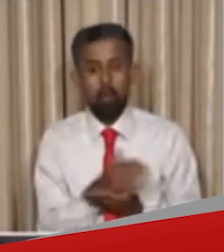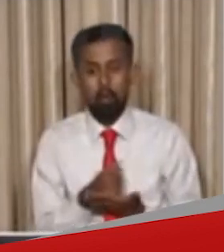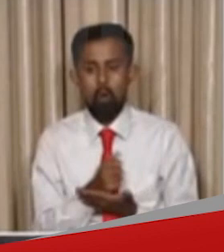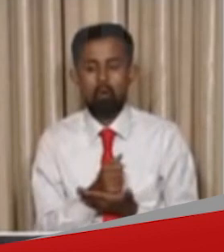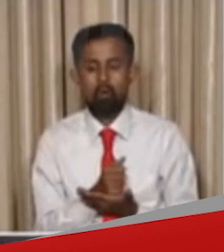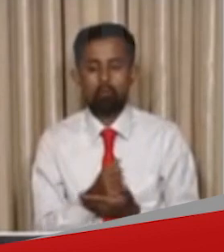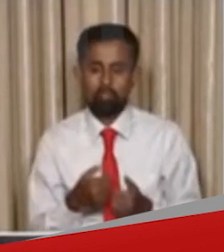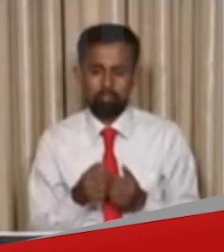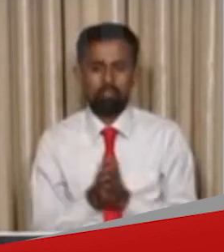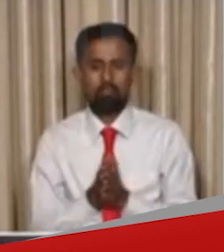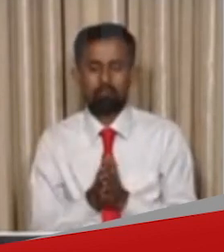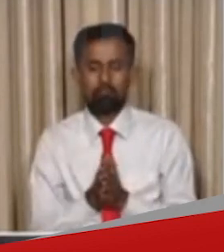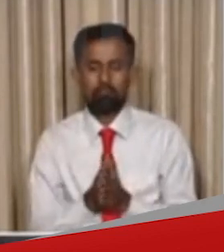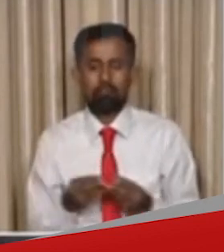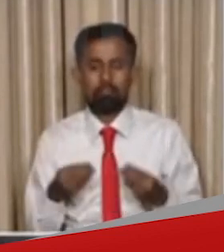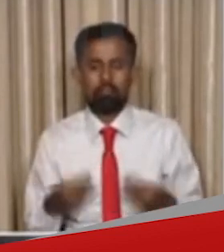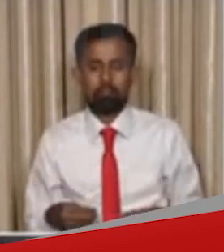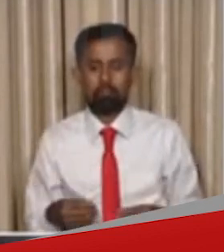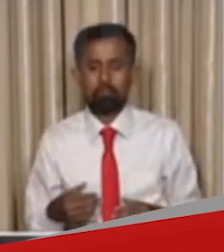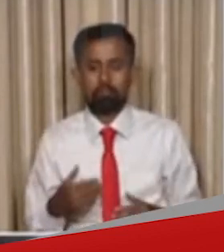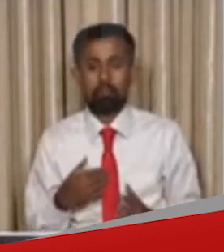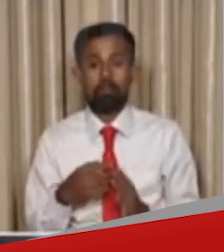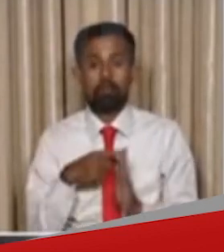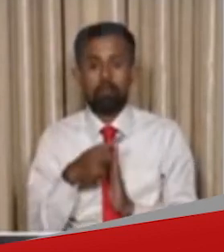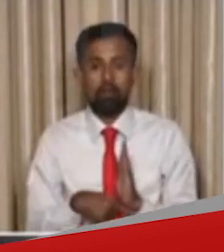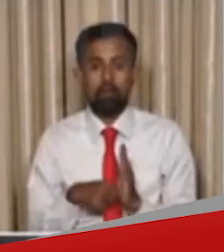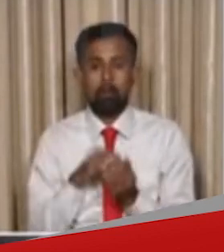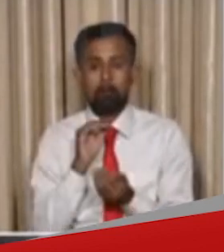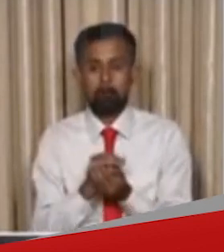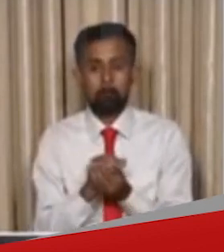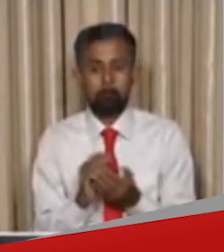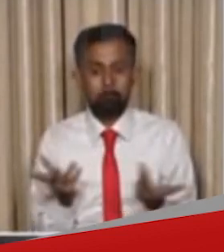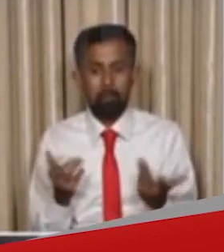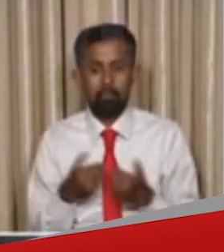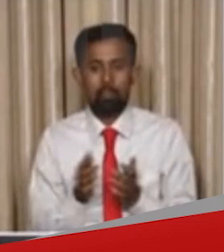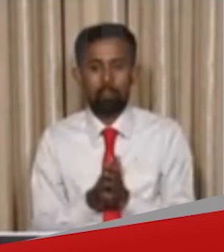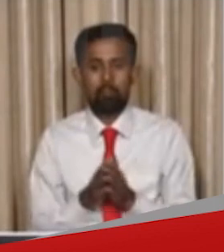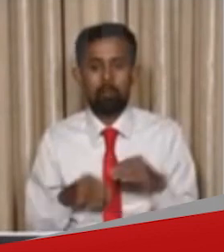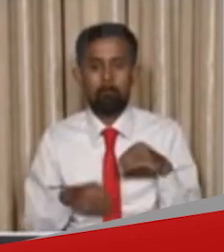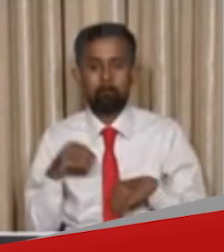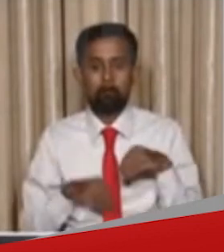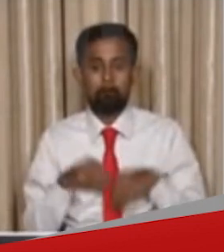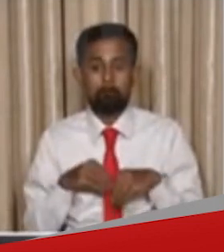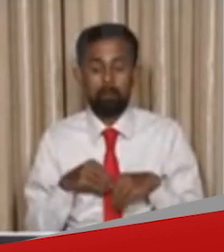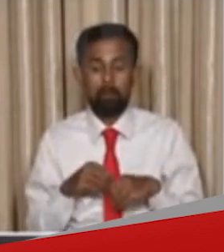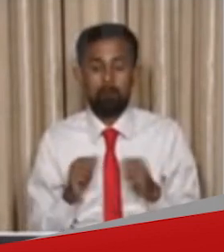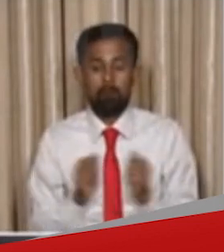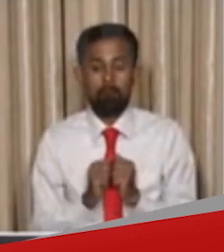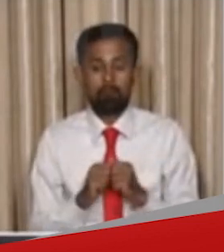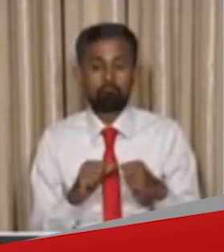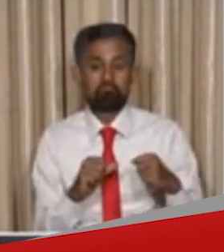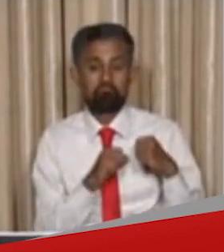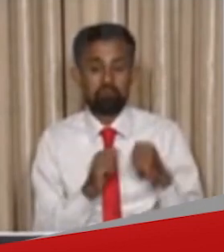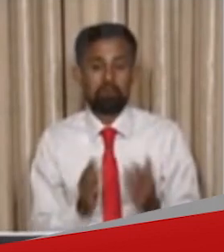මේ තමන්ගේ අතින් බිඳ වැටිච්ච ඇද වැටිච්ච රට බේරගන්නවා වෙනුවට තමන්ගේ දේශපාලන න්‍යායපත්‍රයේ ක්‍රියාත්මක කරන හැටි